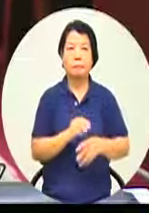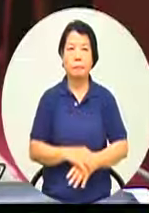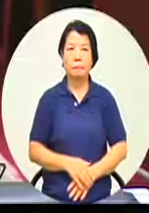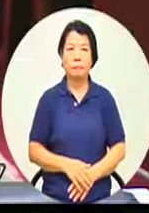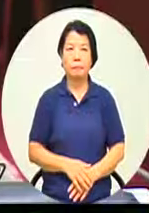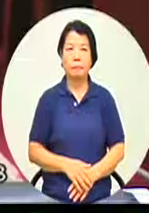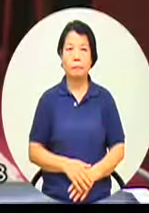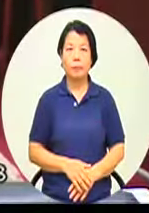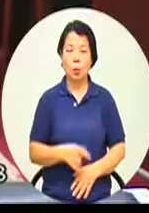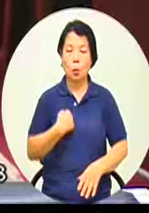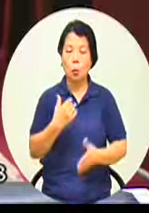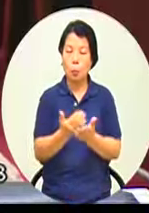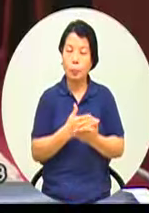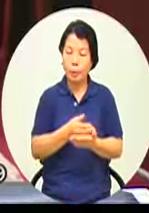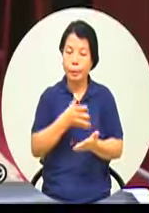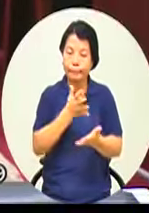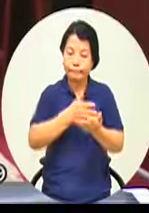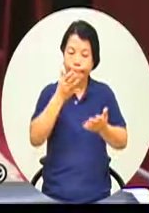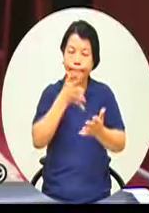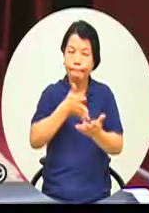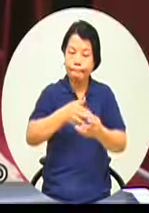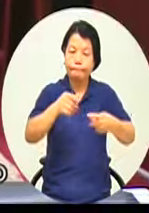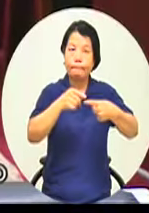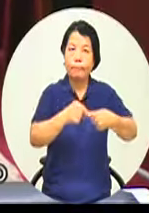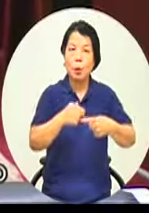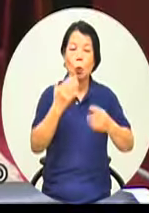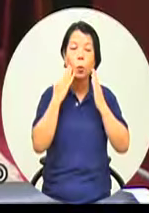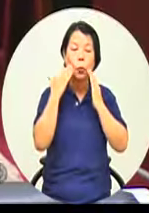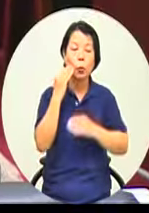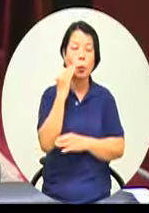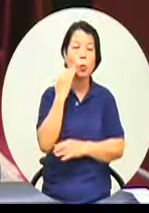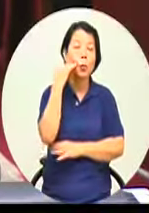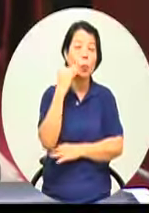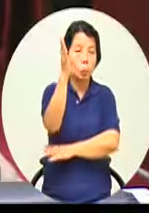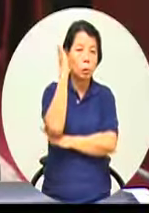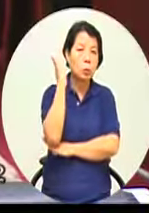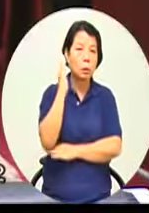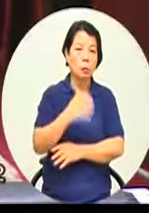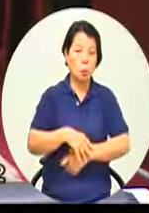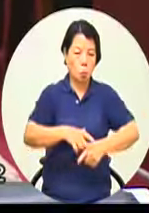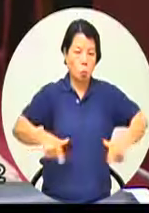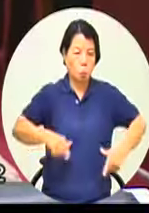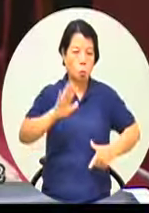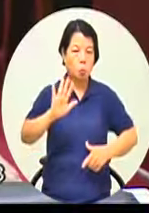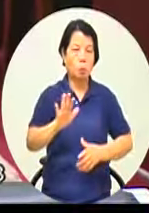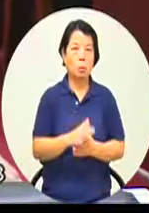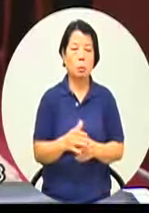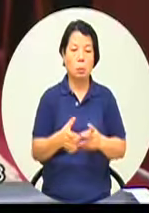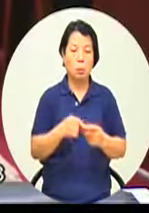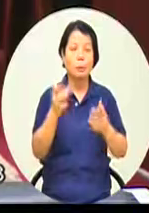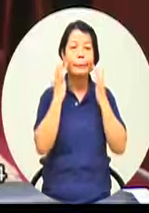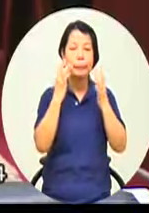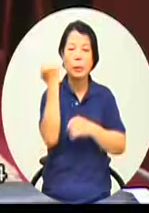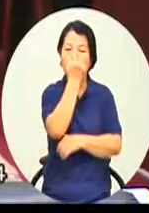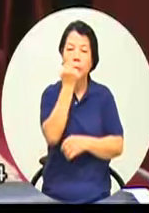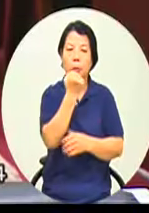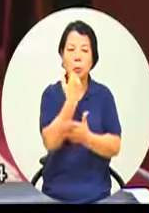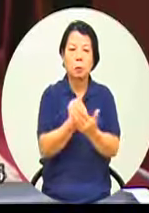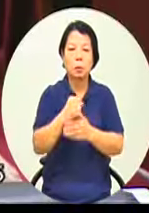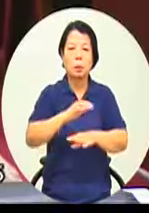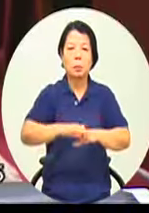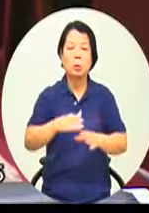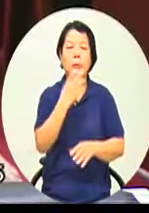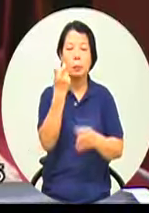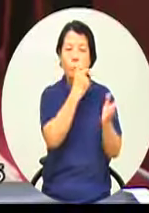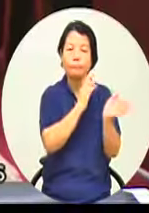所以哦，本席刚刚所提的第一个，如果我们政府真的有魄力，不可能会有蔡总的存在，表示是我们的管理出